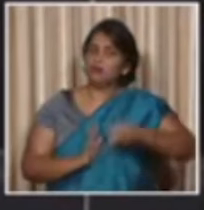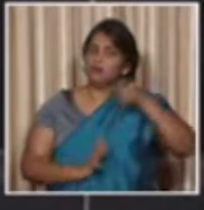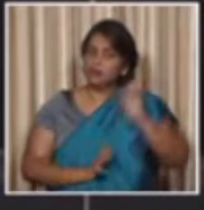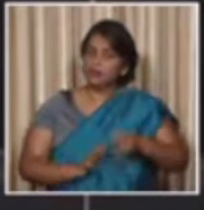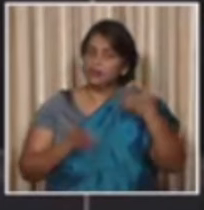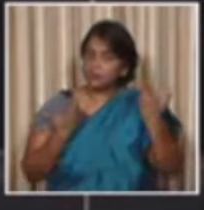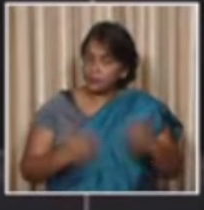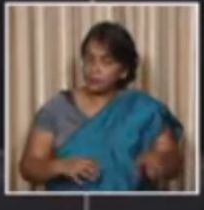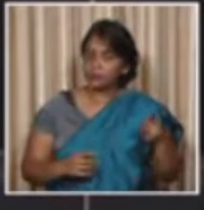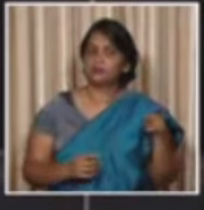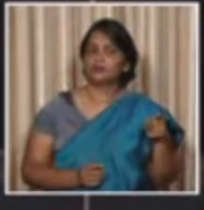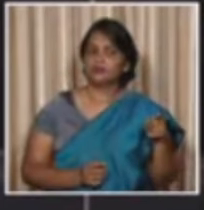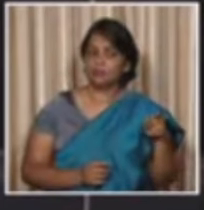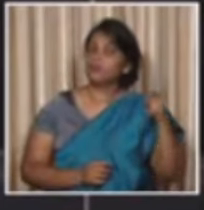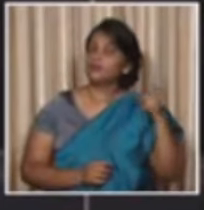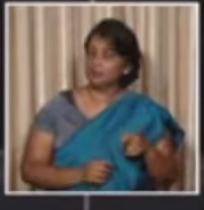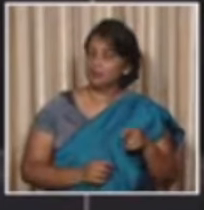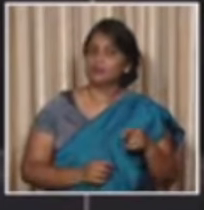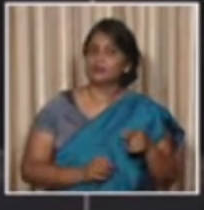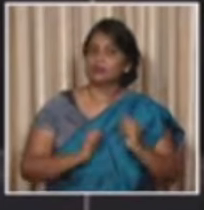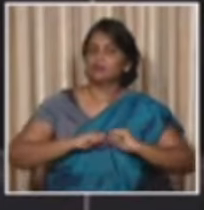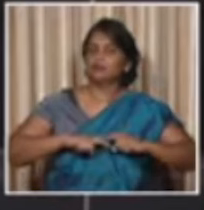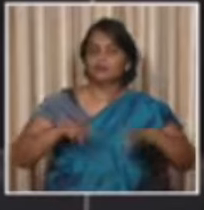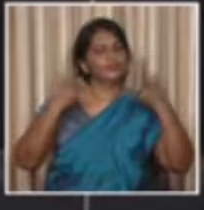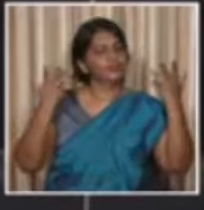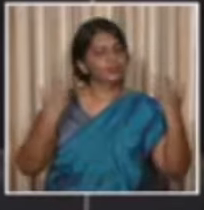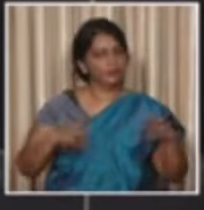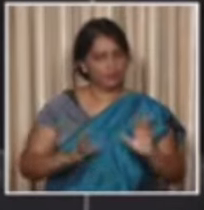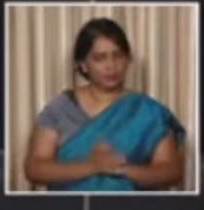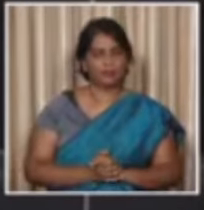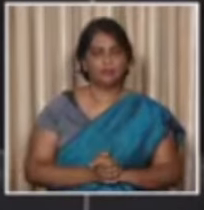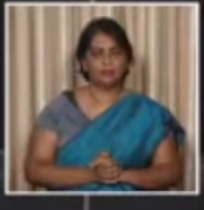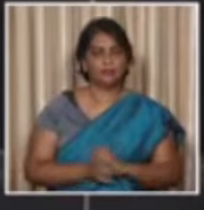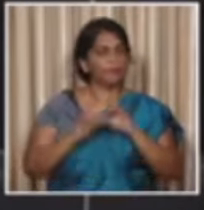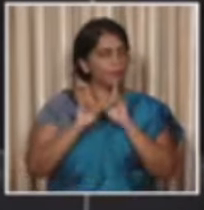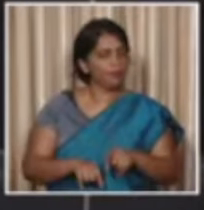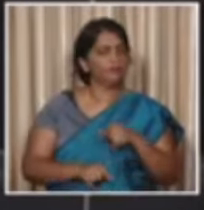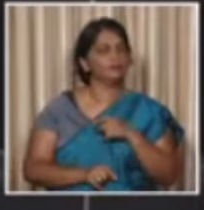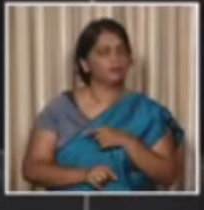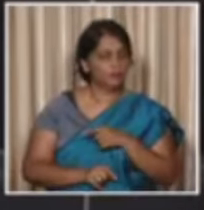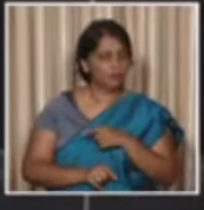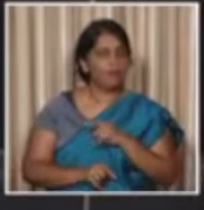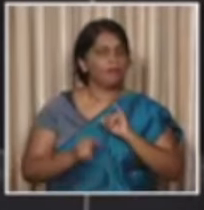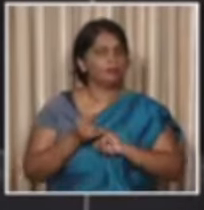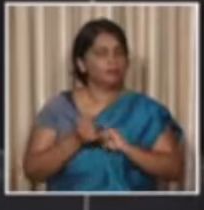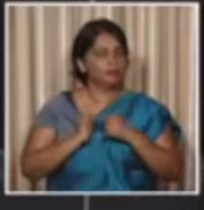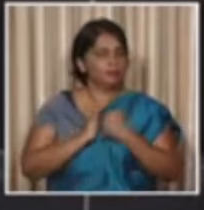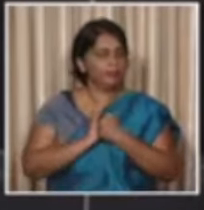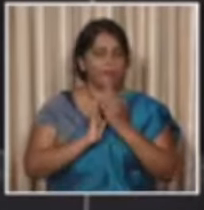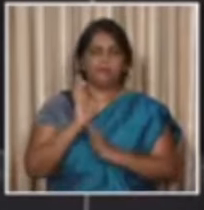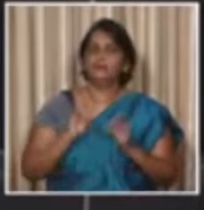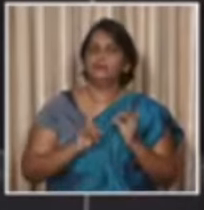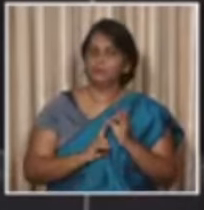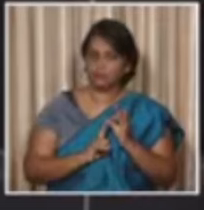වෙලා තිබෙනවනම් එතනින් ඒ කටයුතු හමාරයි. ඉතින් ඒක නිසා සුමන්දරන් ගරු